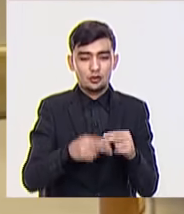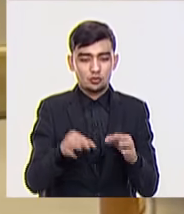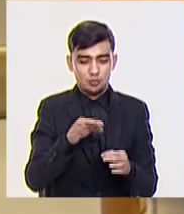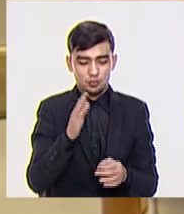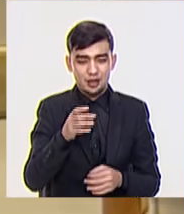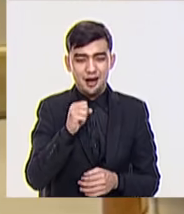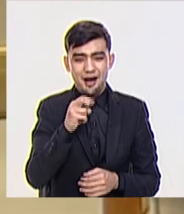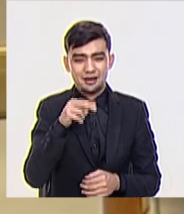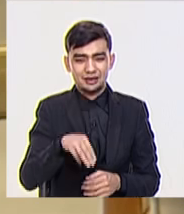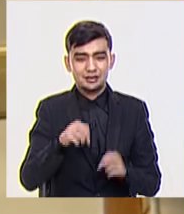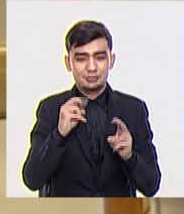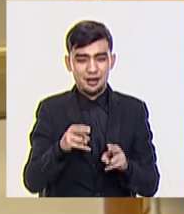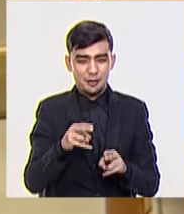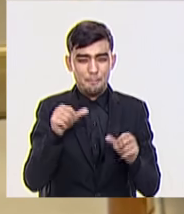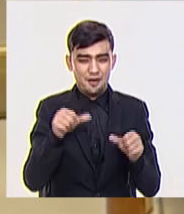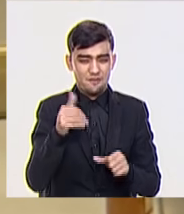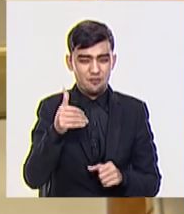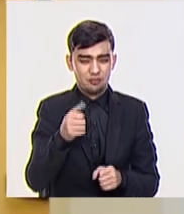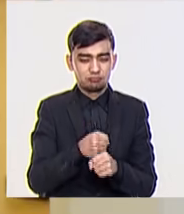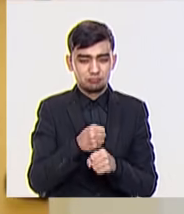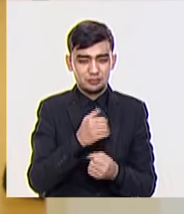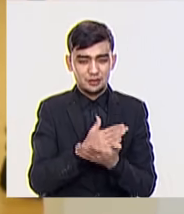актілер әзірленіп жатыр, дейді олар.